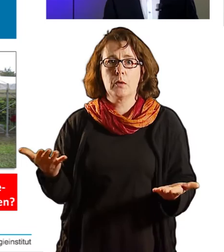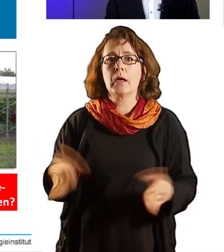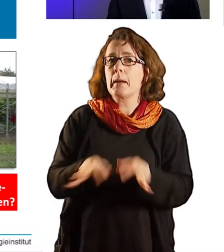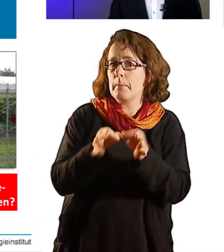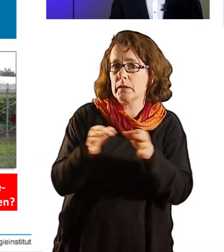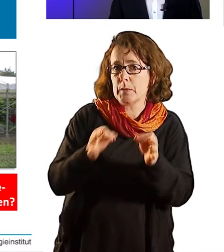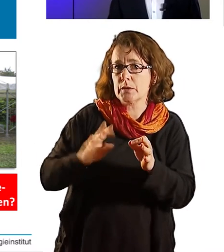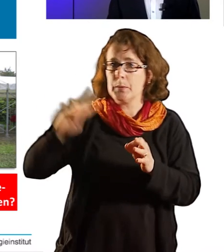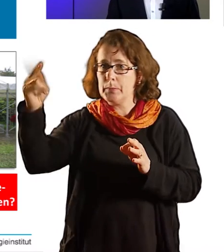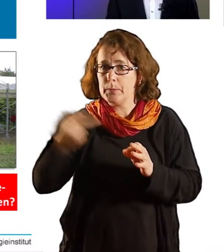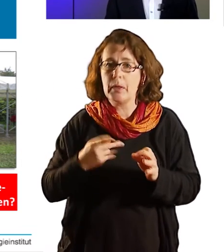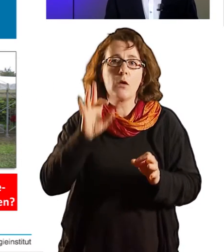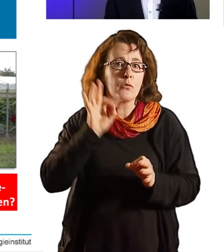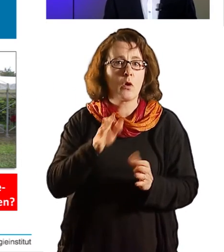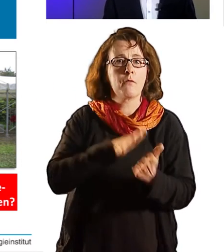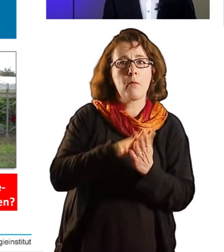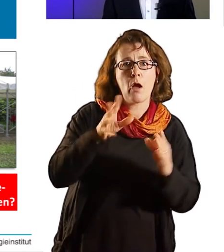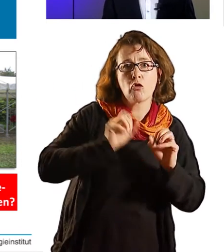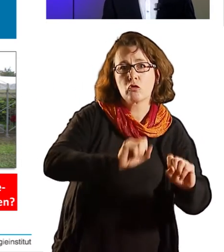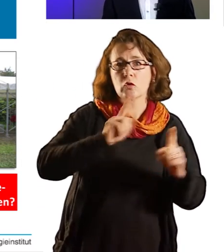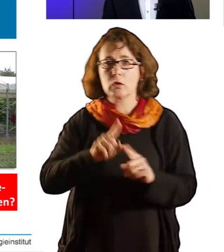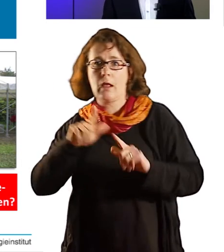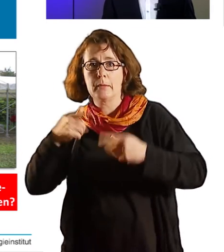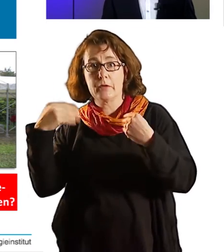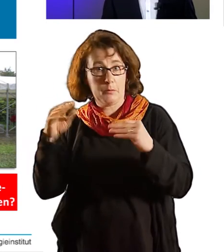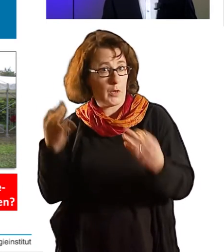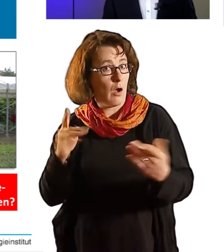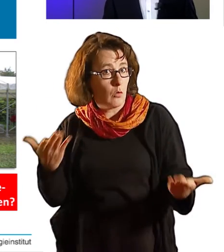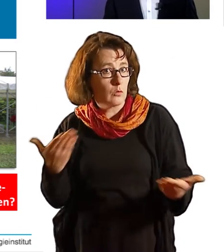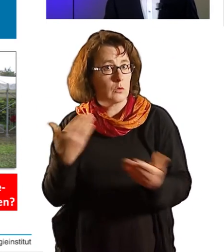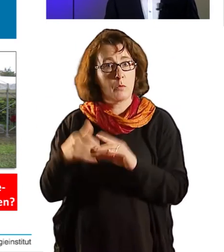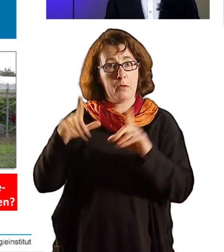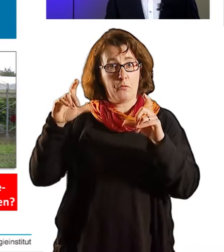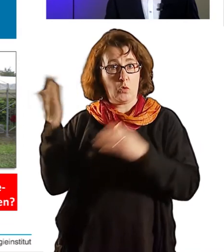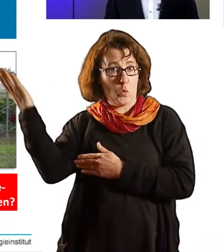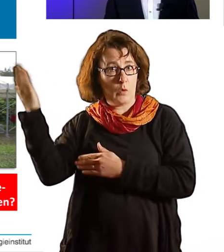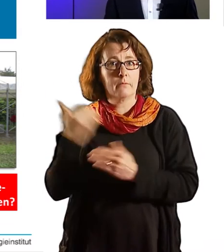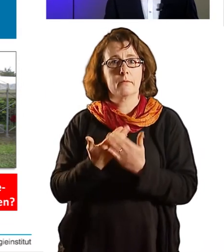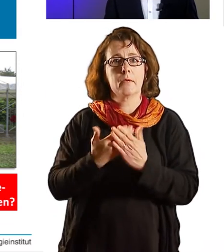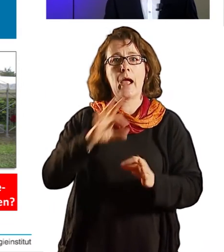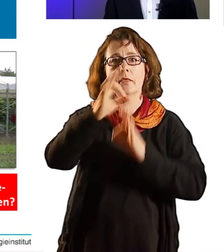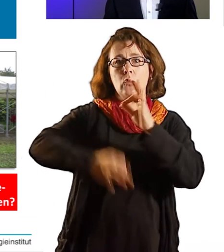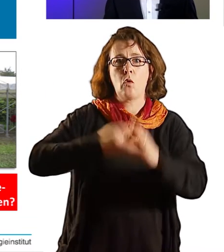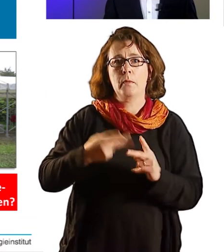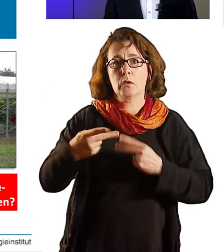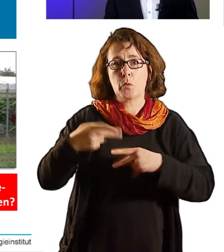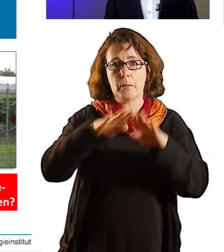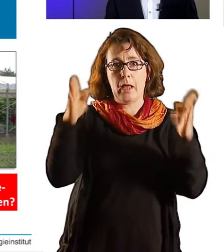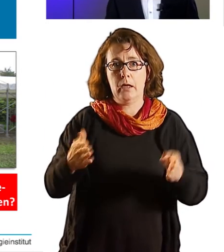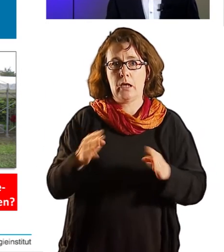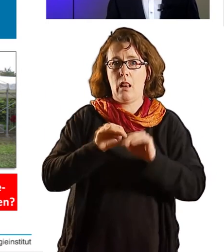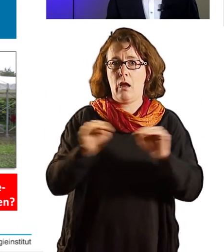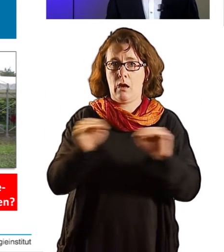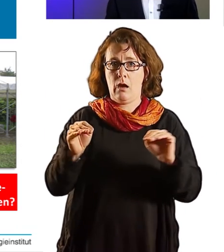zuverlässige Messungen sind auch für die Bereiche Verbraucherschutz und Lebensqualität relevant. Dieses Bild zeigt das Lager für Atomtransporterbehälter.